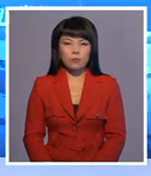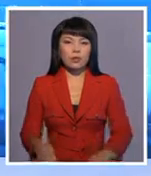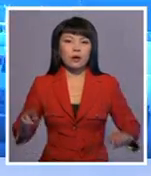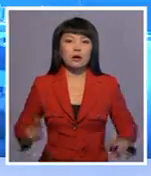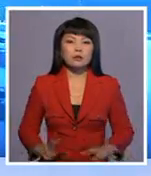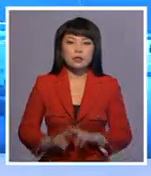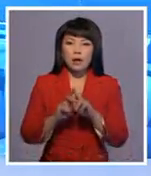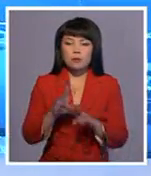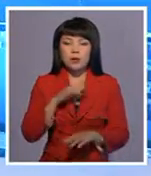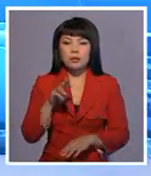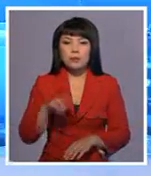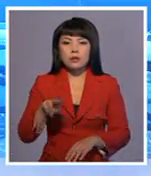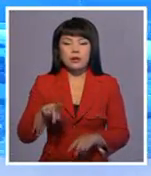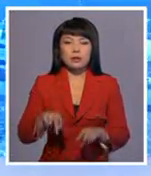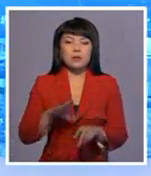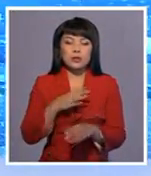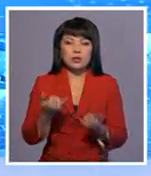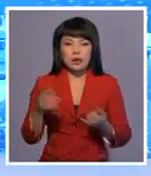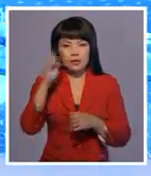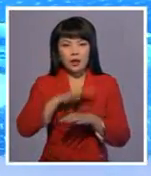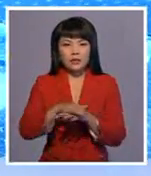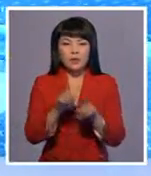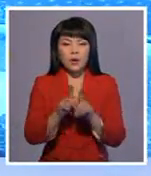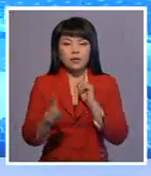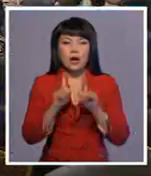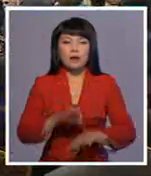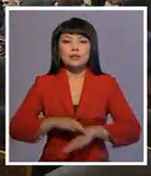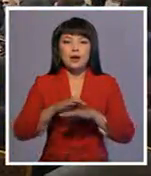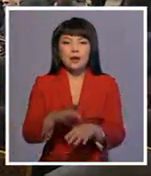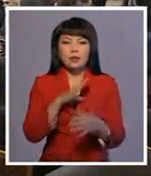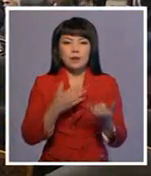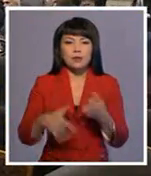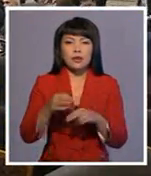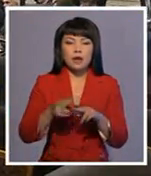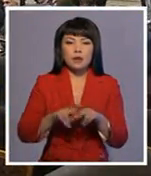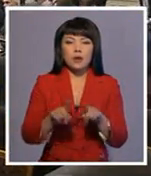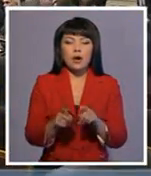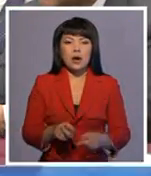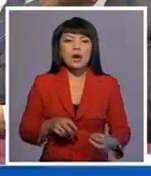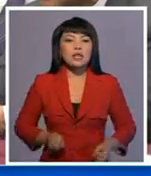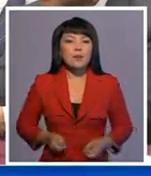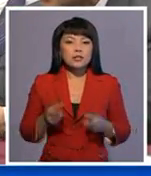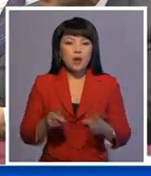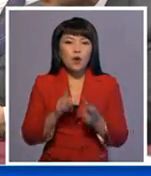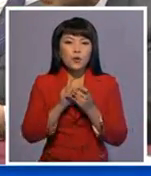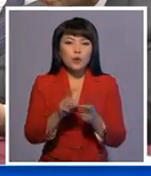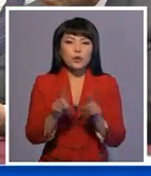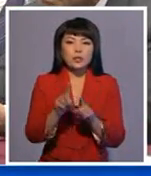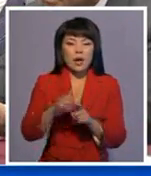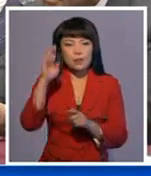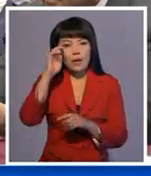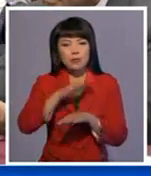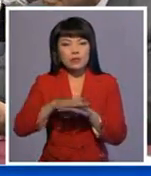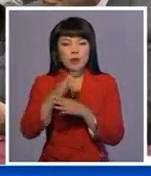Астанада тымыды елдер ішкі істер министрлері кеңесінің отырысы өтті. Жиынға қатысқан елдер өкілдері қылмыспен күресте мемлекетаралық бағдарламаларды